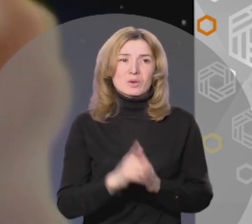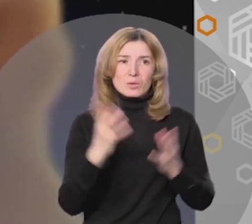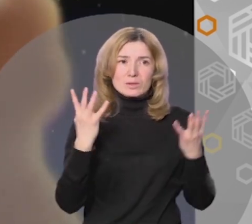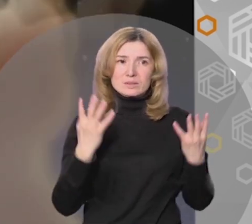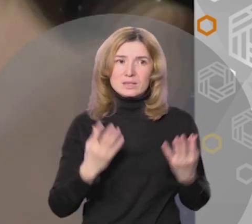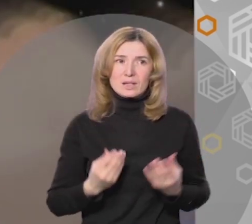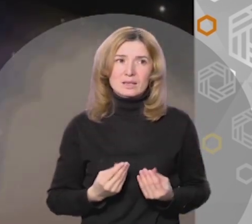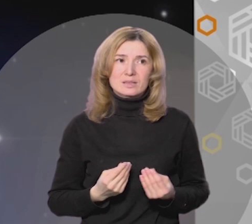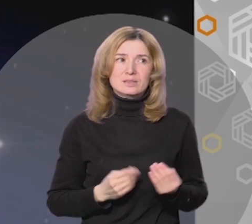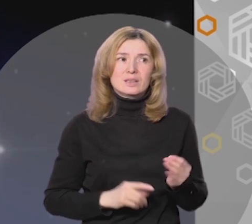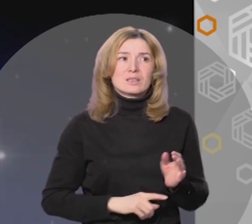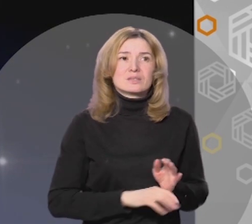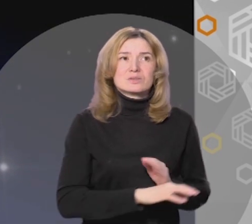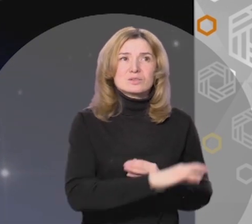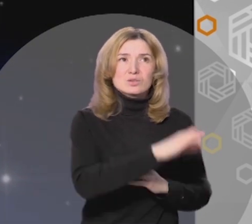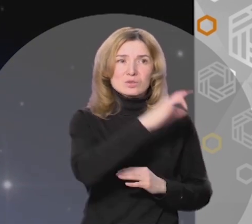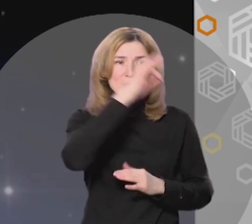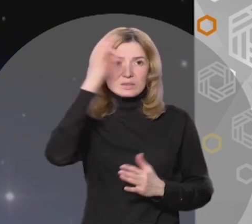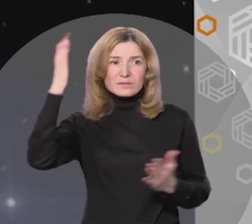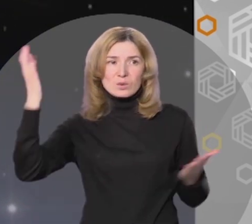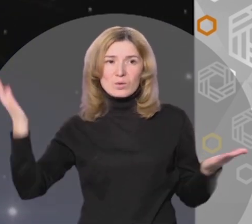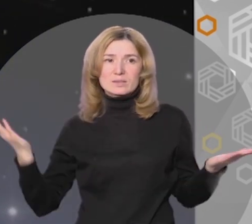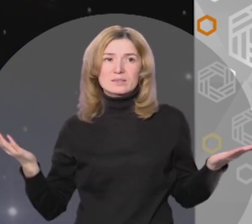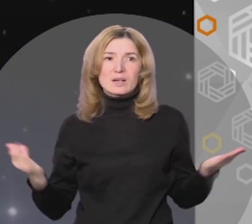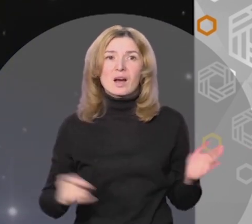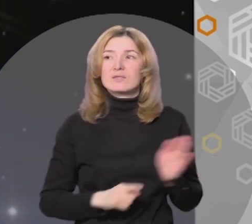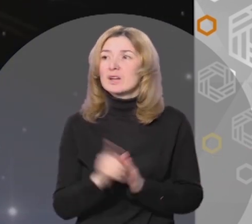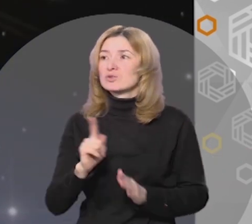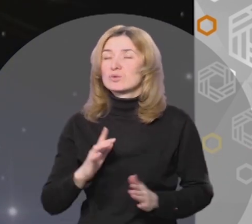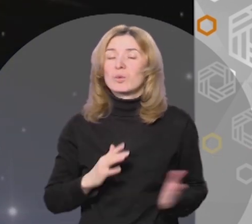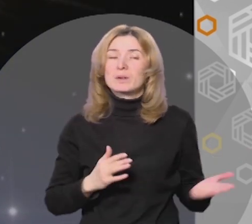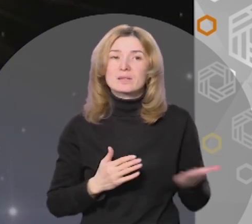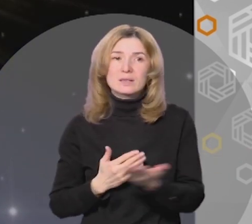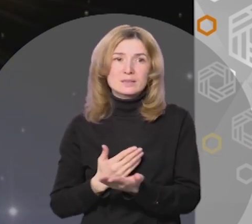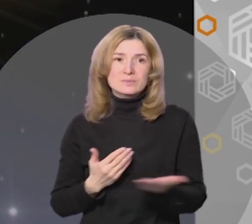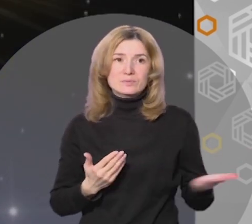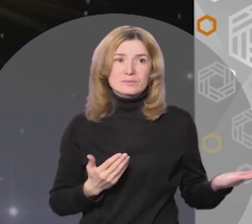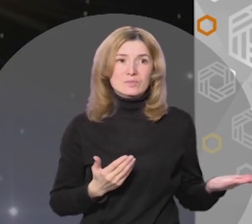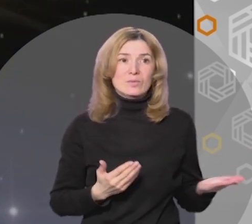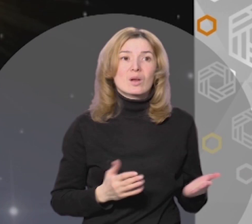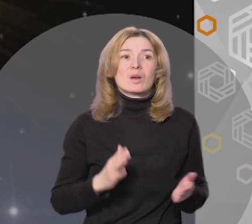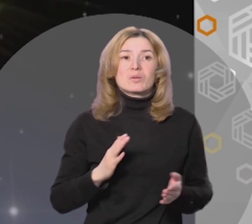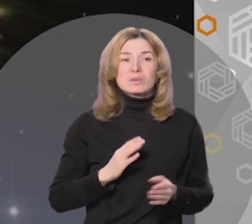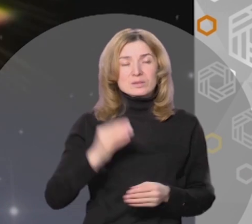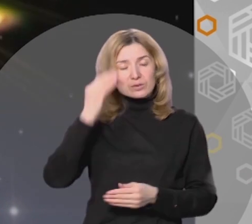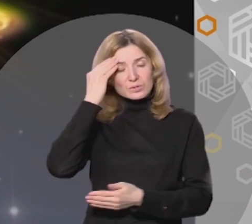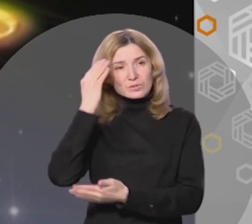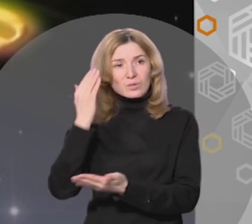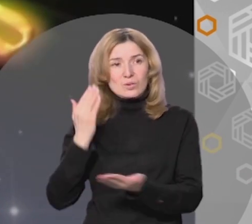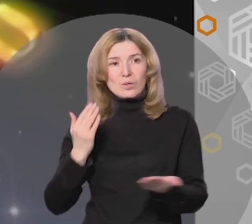Приходит день, и солнце всходит снова. А что вначале было? Было